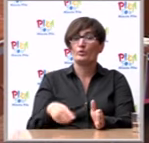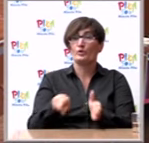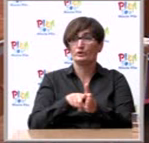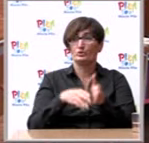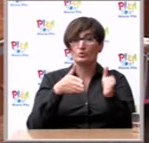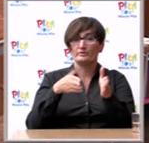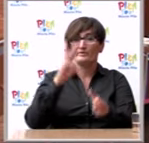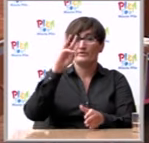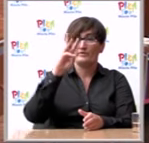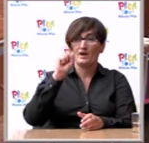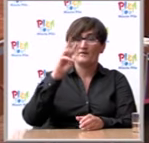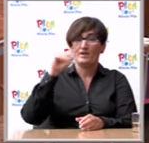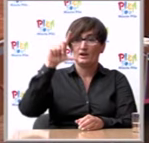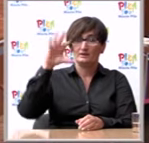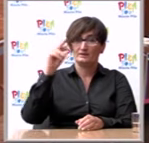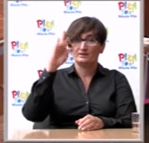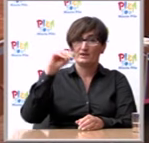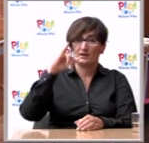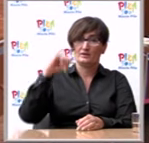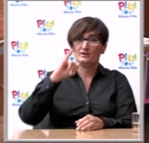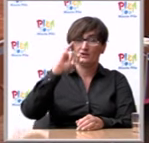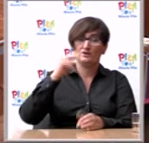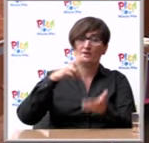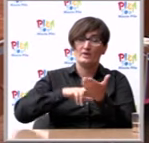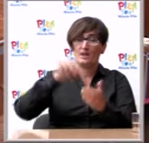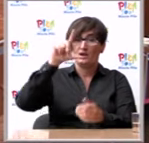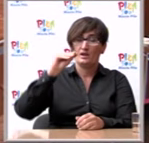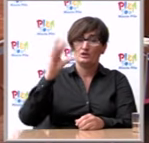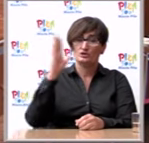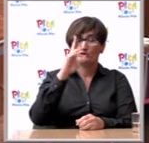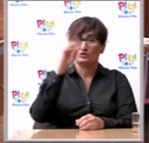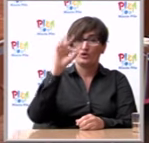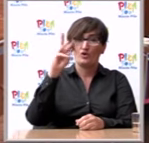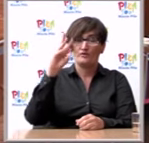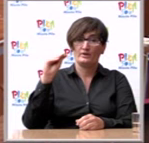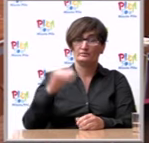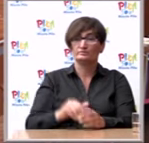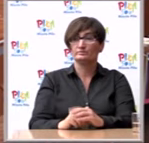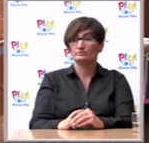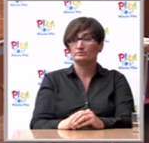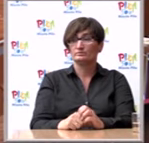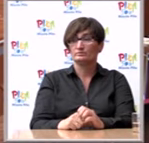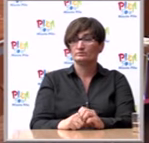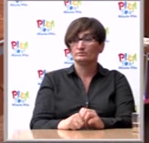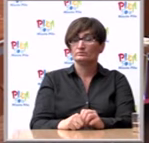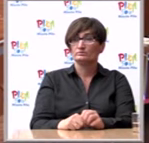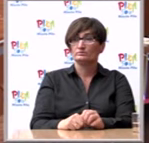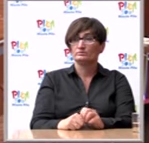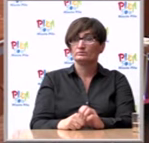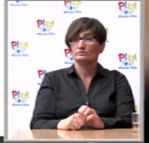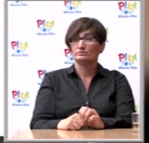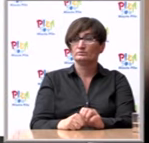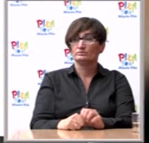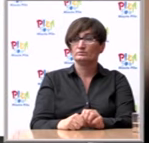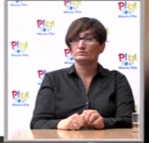rejonie ulic Wawelskiej i Naleszkowie? Proszę o podniesienie ręki i naciśnięcie przycisku. Dziękuję. Kto jest przeciw? Dziękuję.